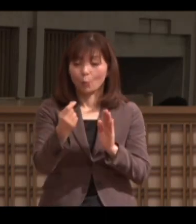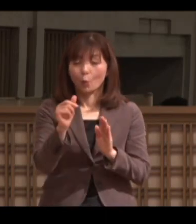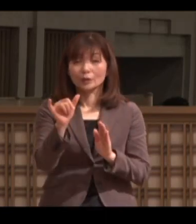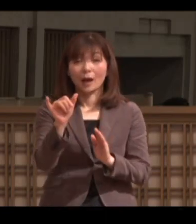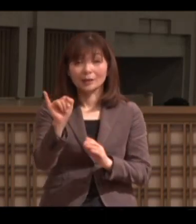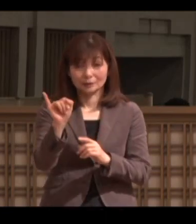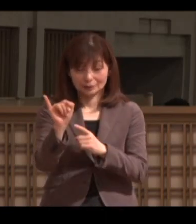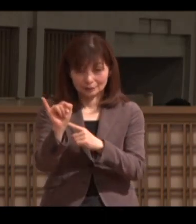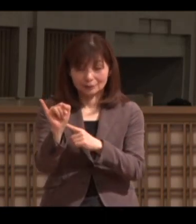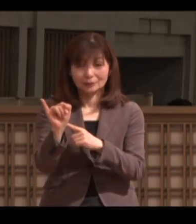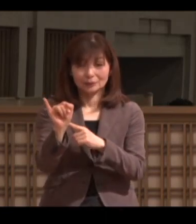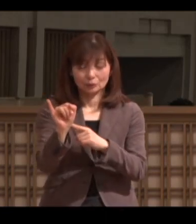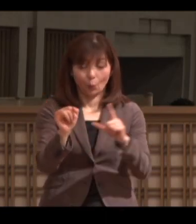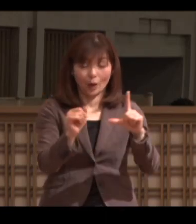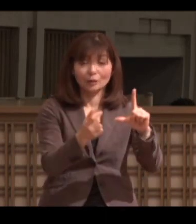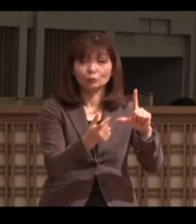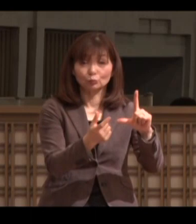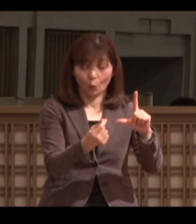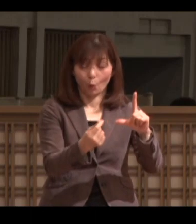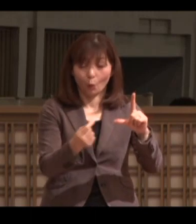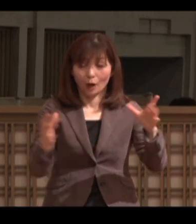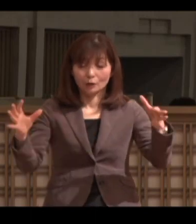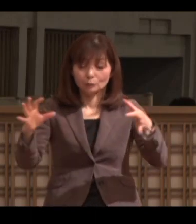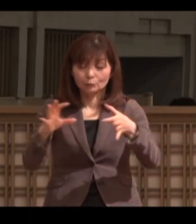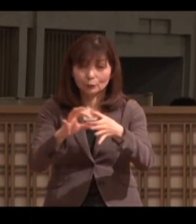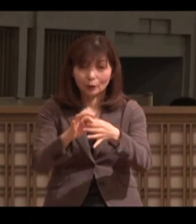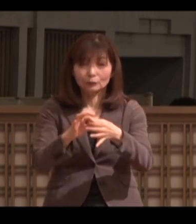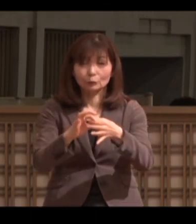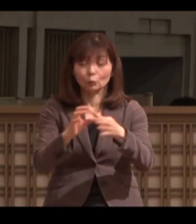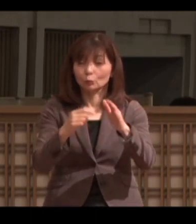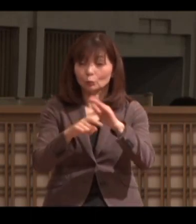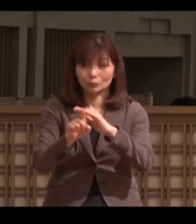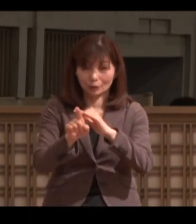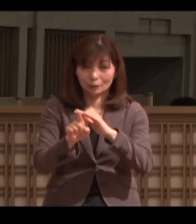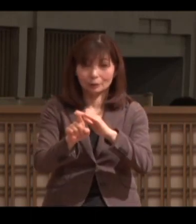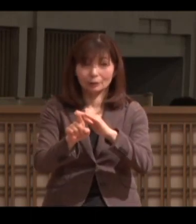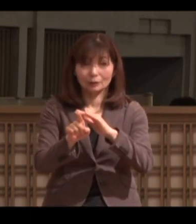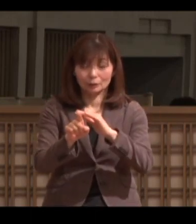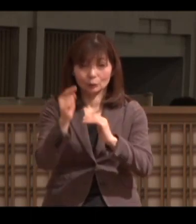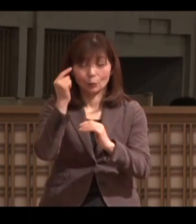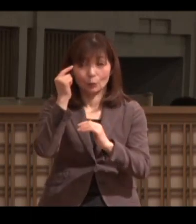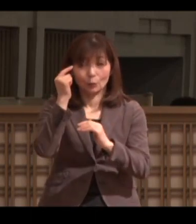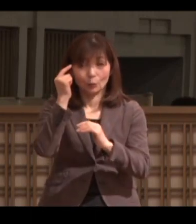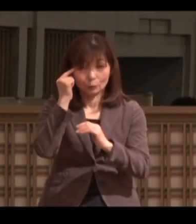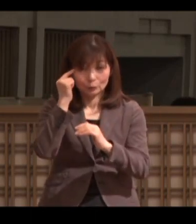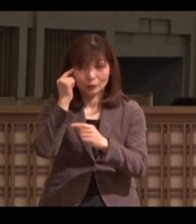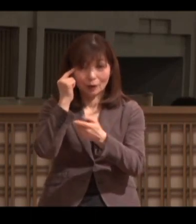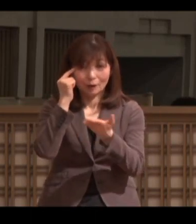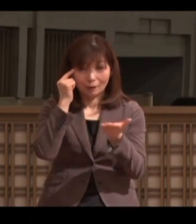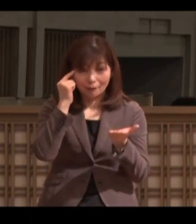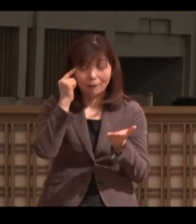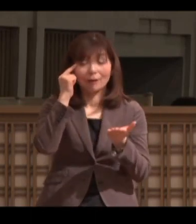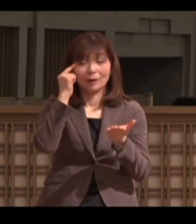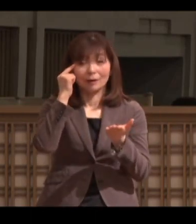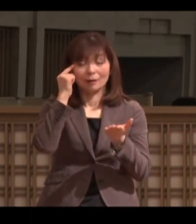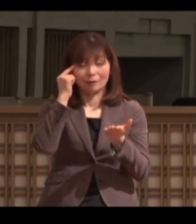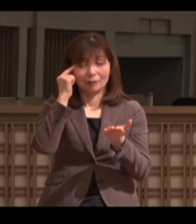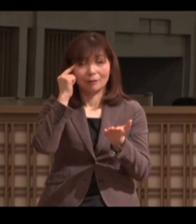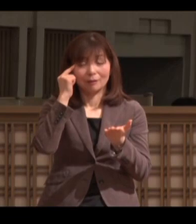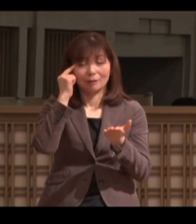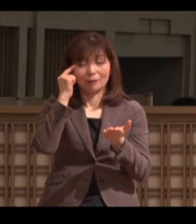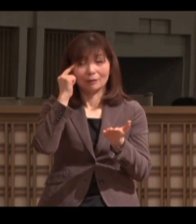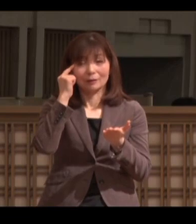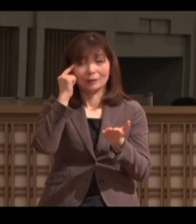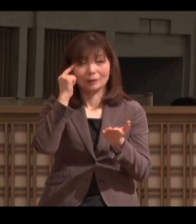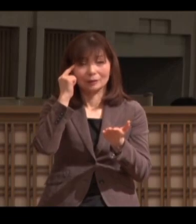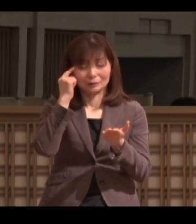ねエルモがえなんで直結してるんだろうと思っていただいた方はですね相当深く